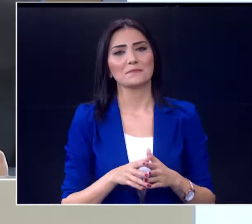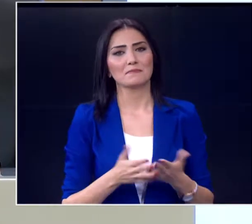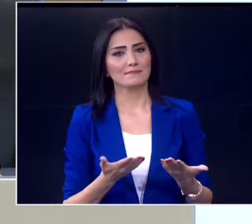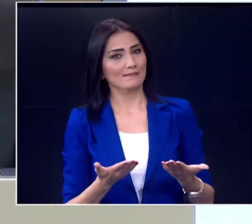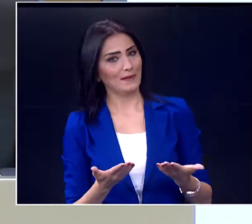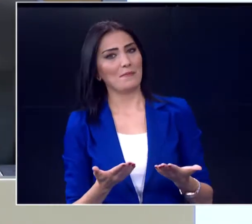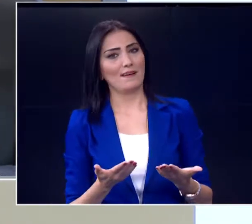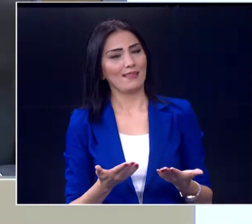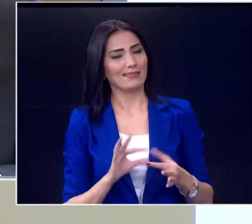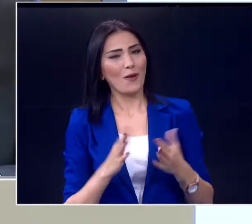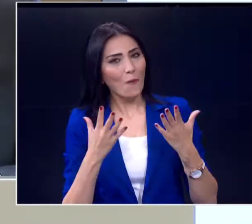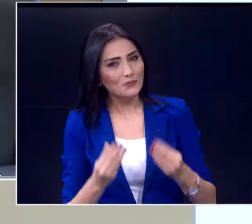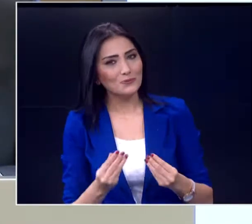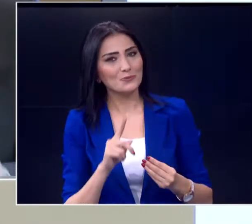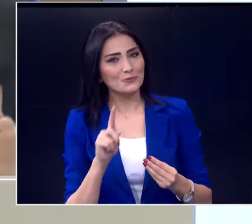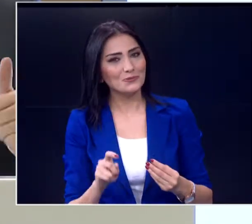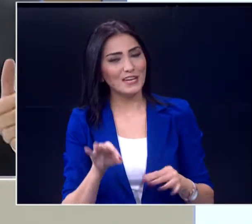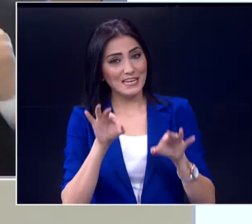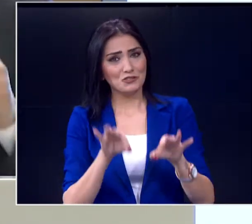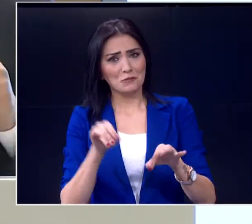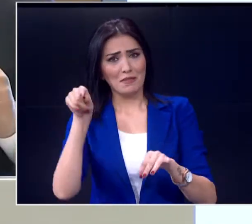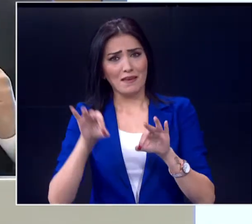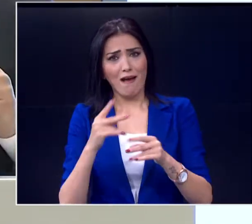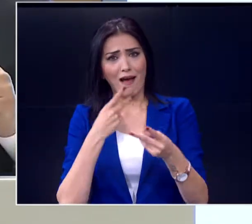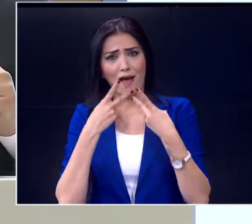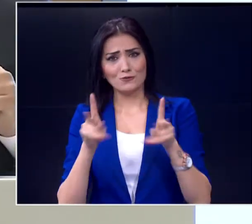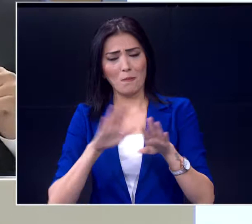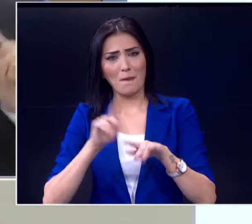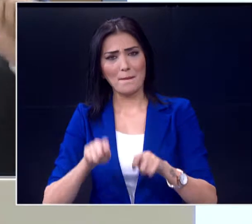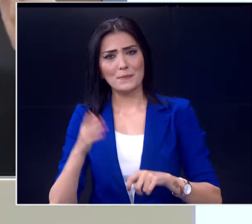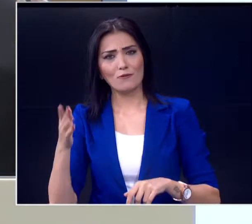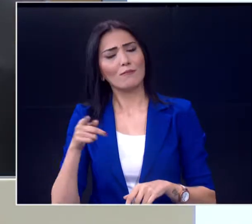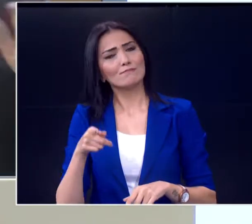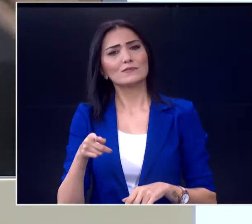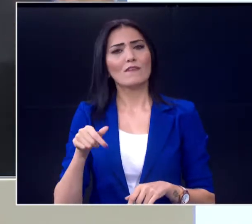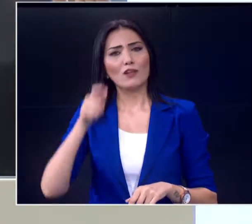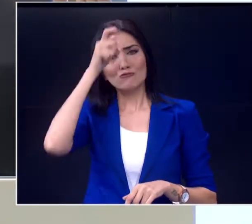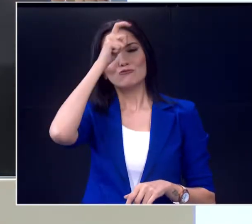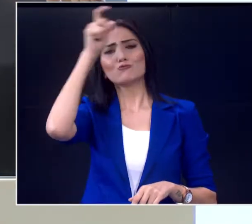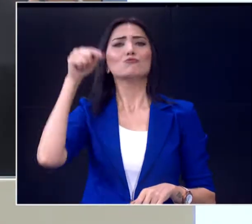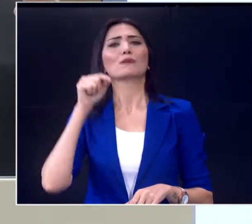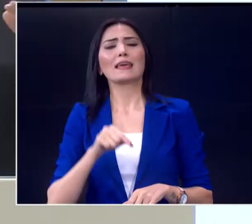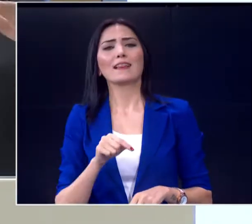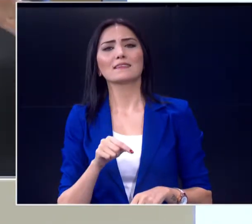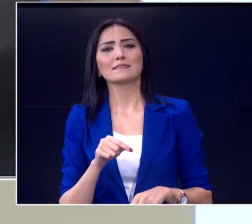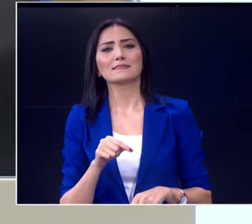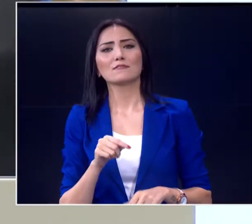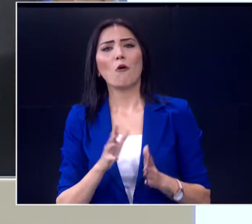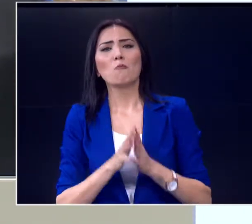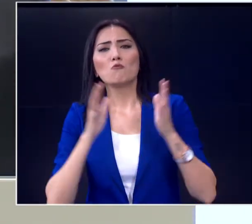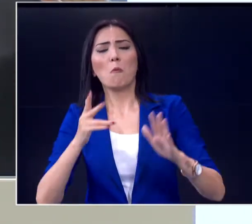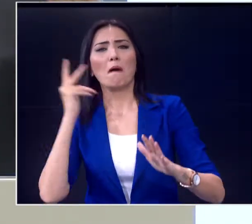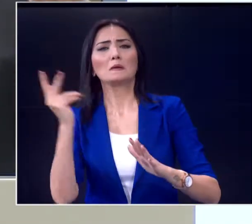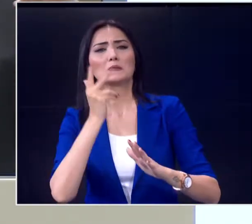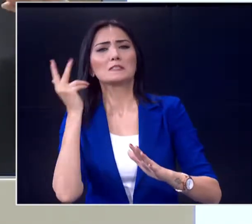Ama ne oldu? Şimdi de açıklama yapıyorlar. Bu sefer de Türkiye'nin büyüme